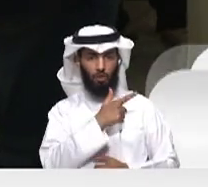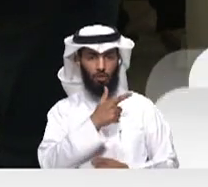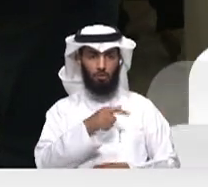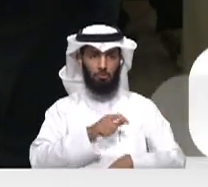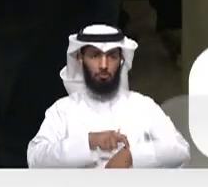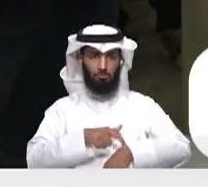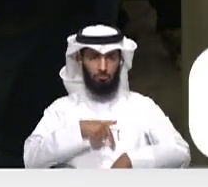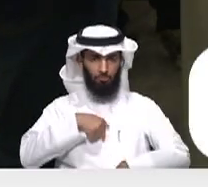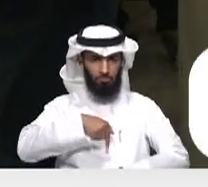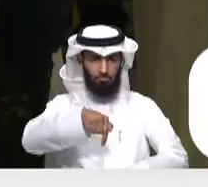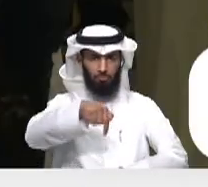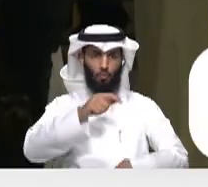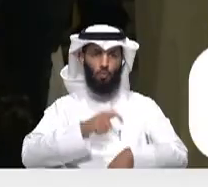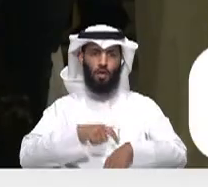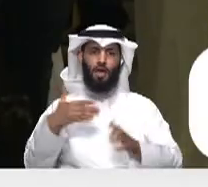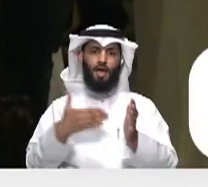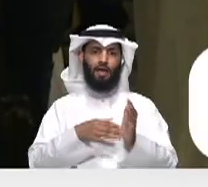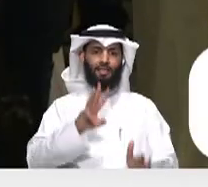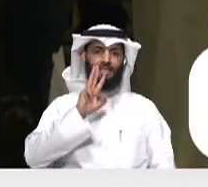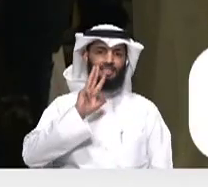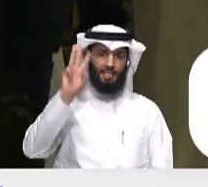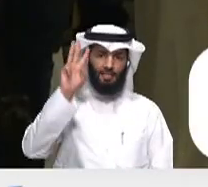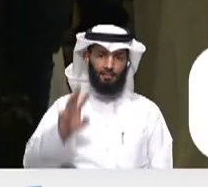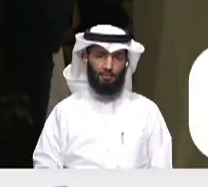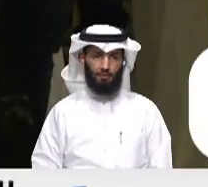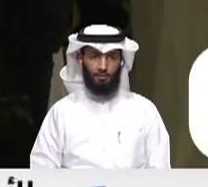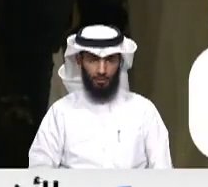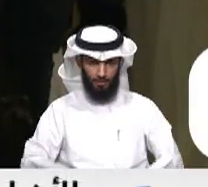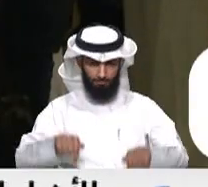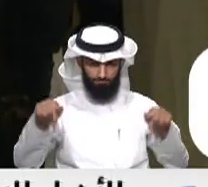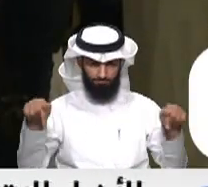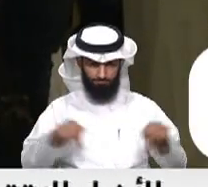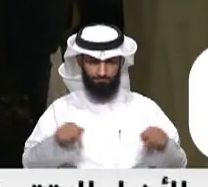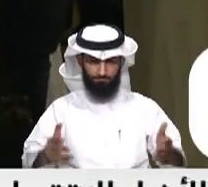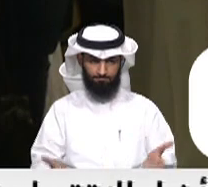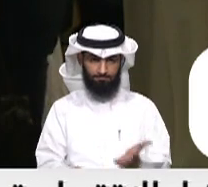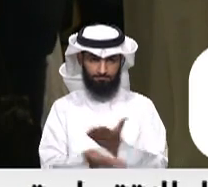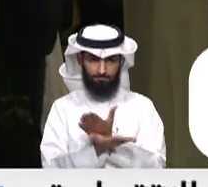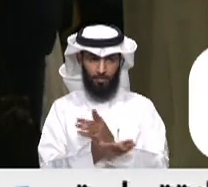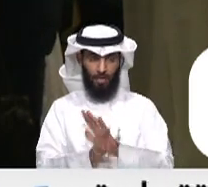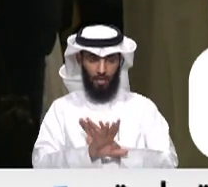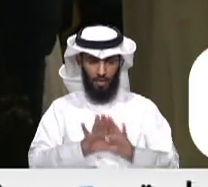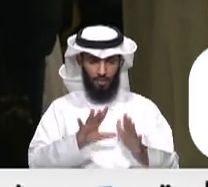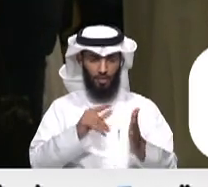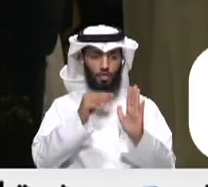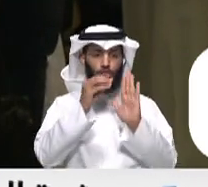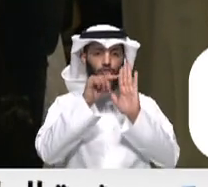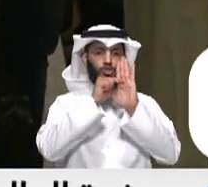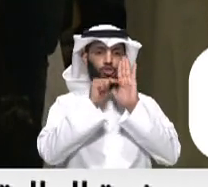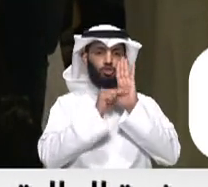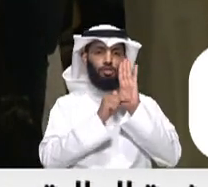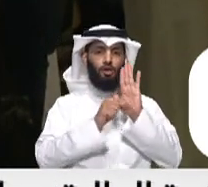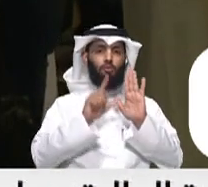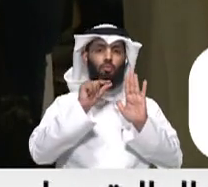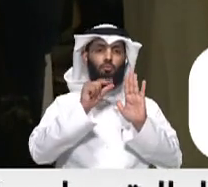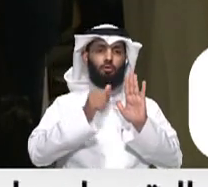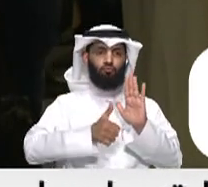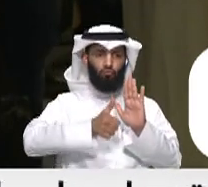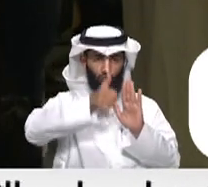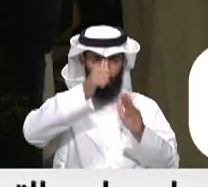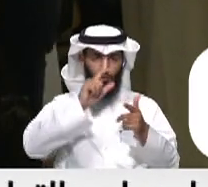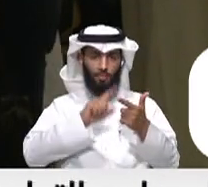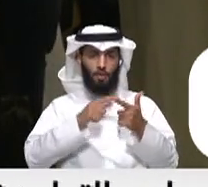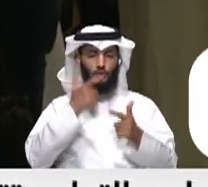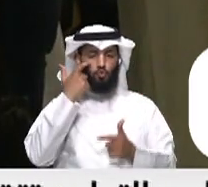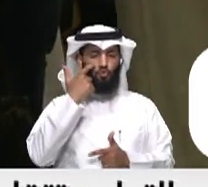خلال الثلاث سنوات القادمه لا شك ان هذه العقود تم تحسين المواصفات وتم تشديد الرقابه على